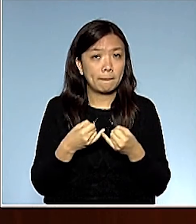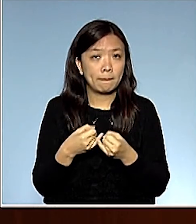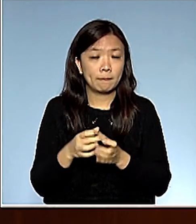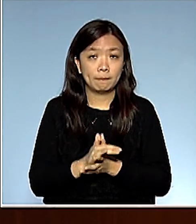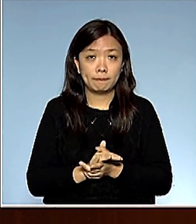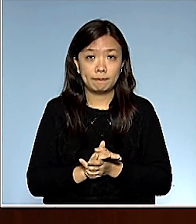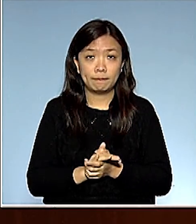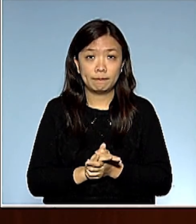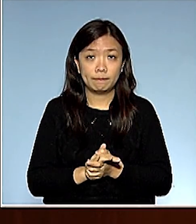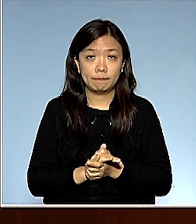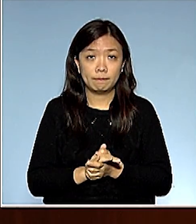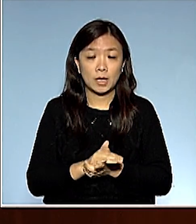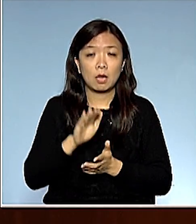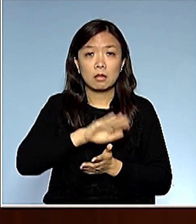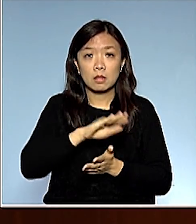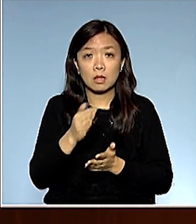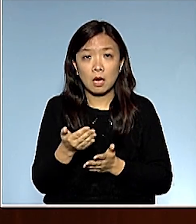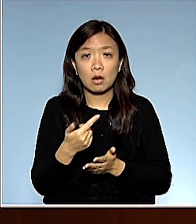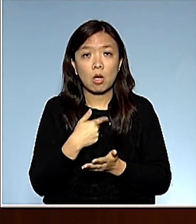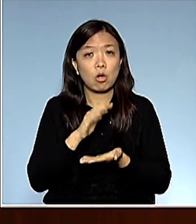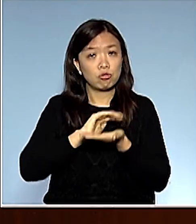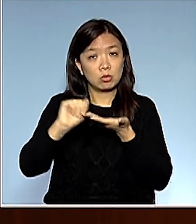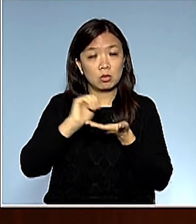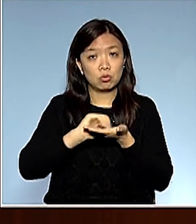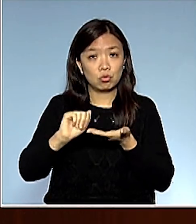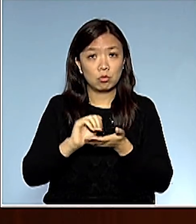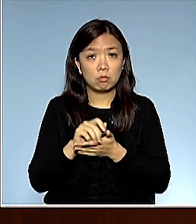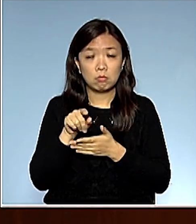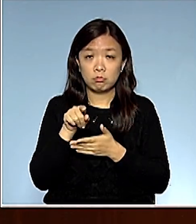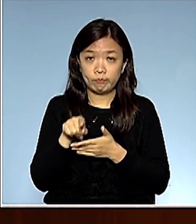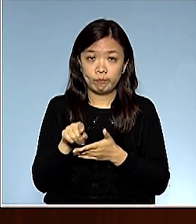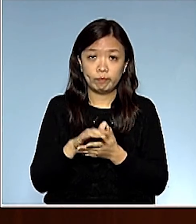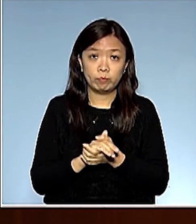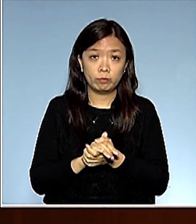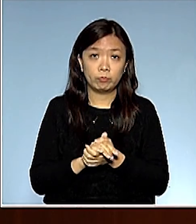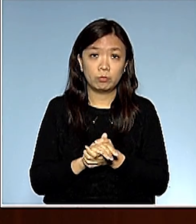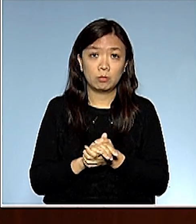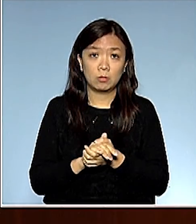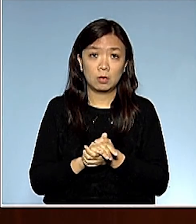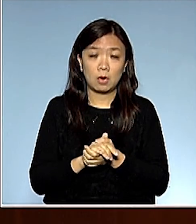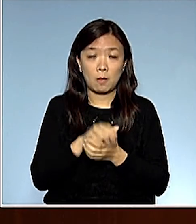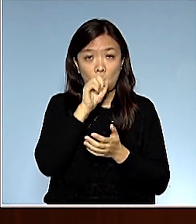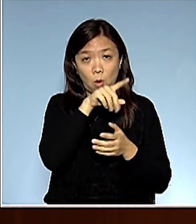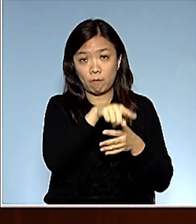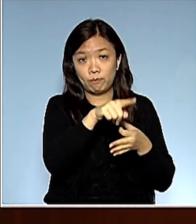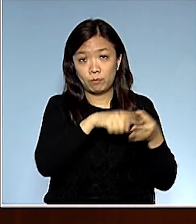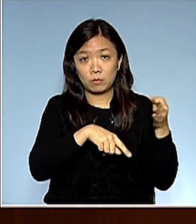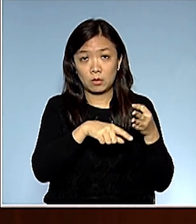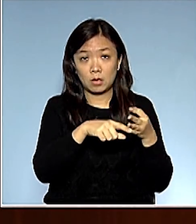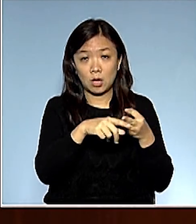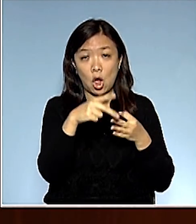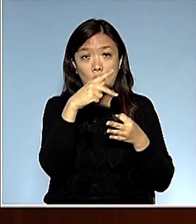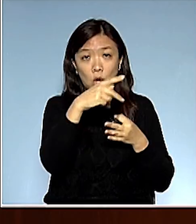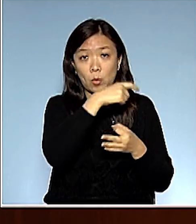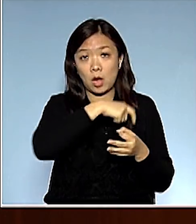但是我想澄清一件事，你有沒有指郭榮鏗議員是一個